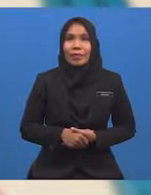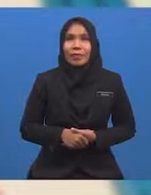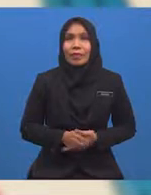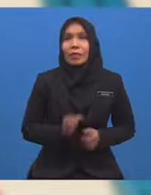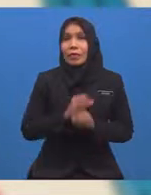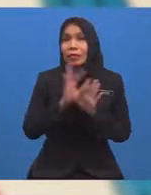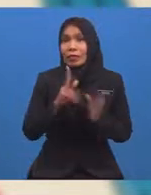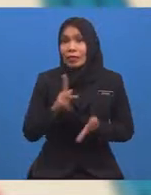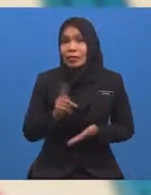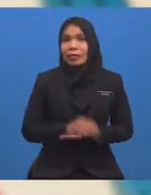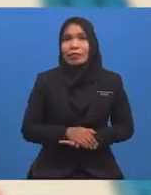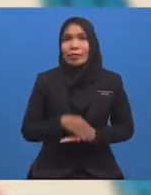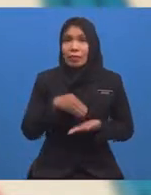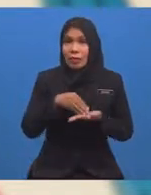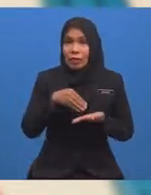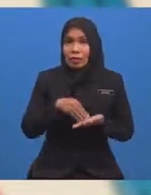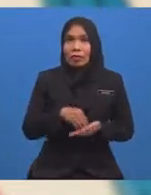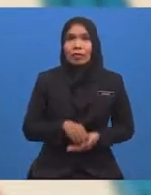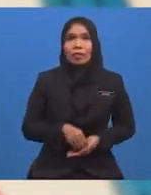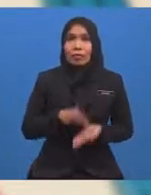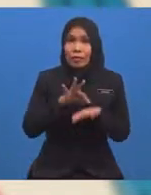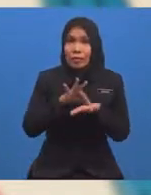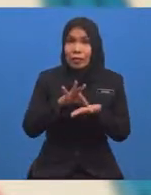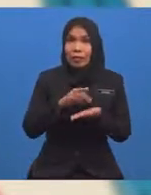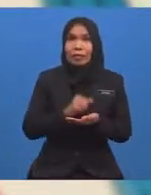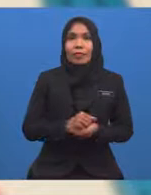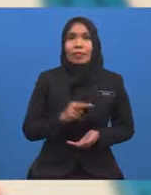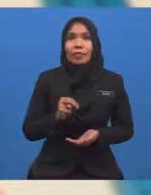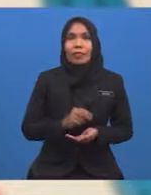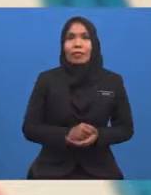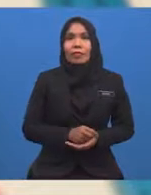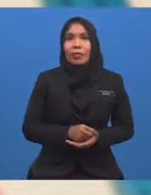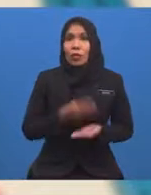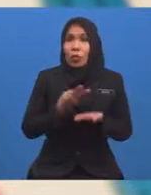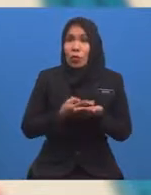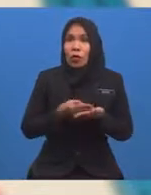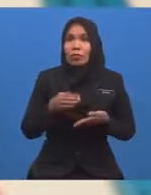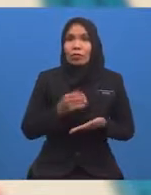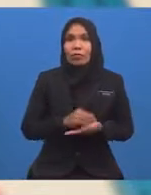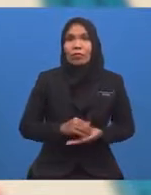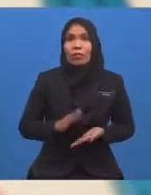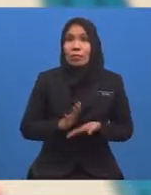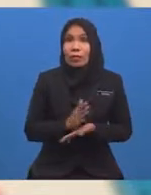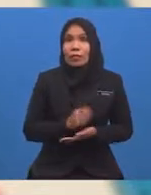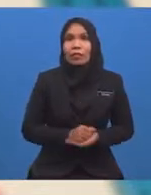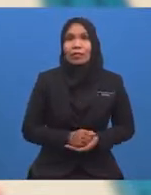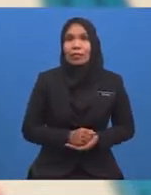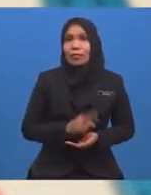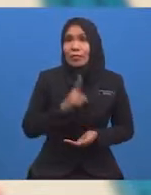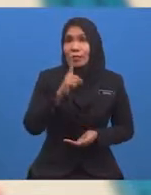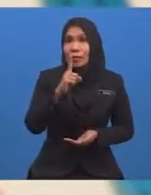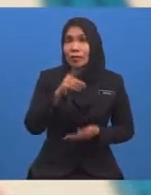Harun adalah satu keping bilangan uang kertas 1ringgit